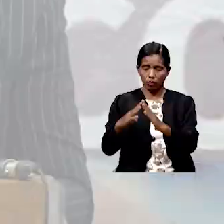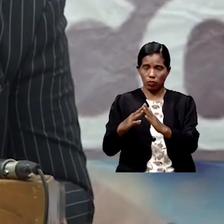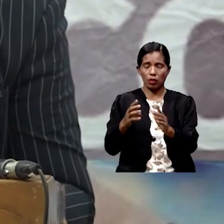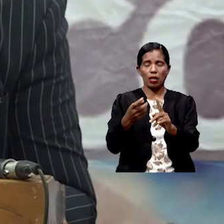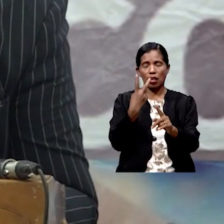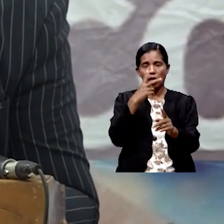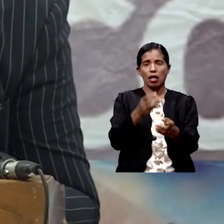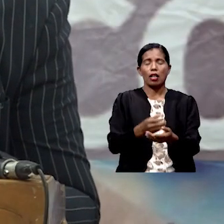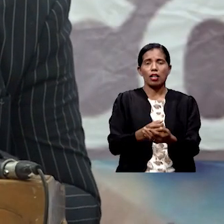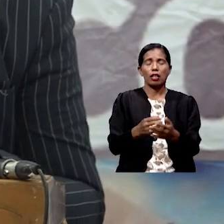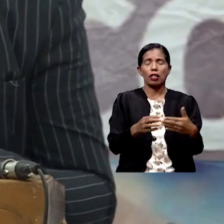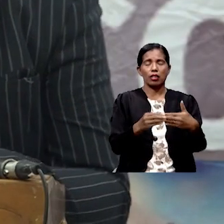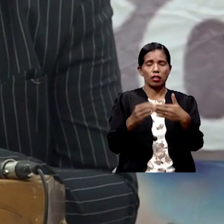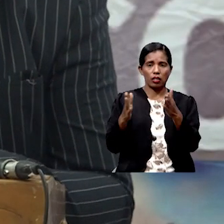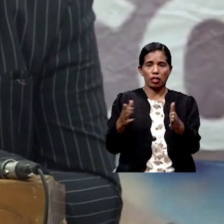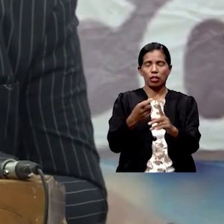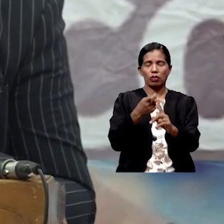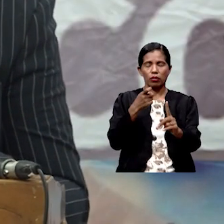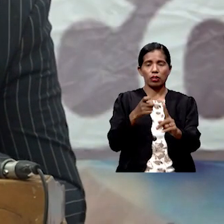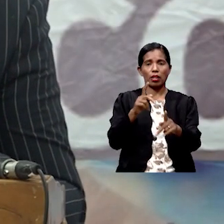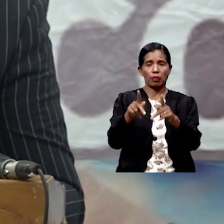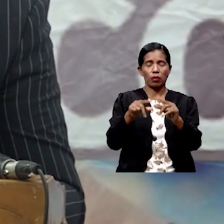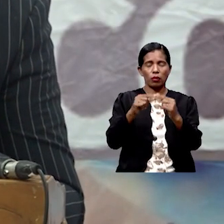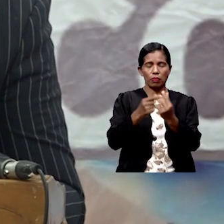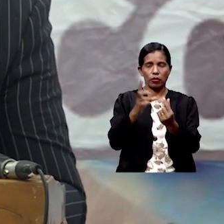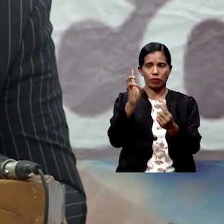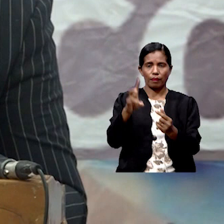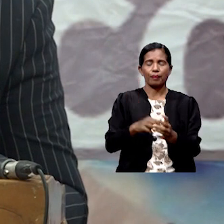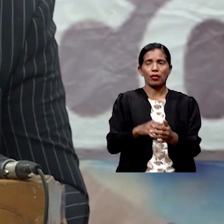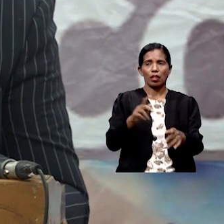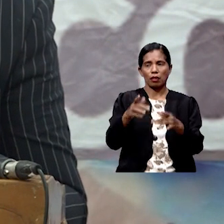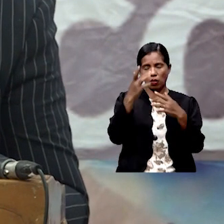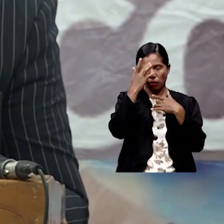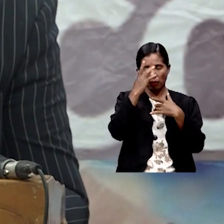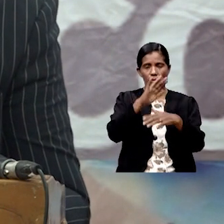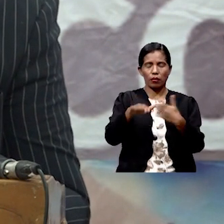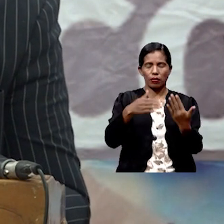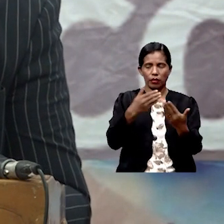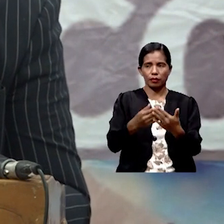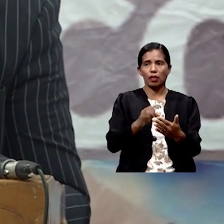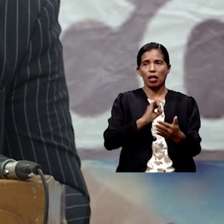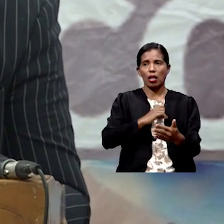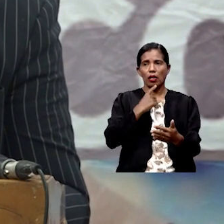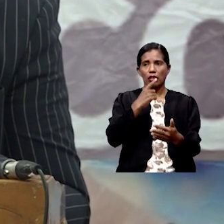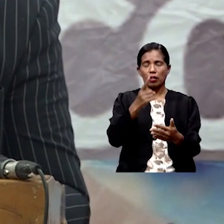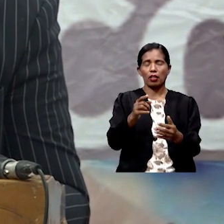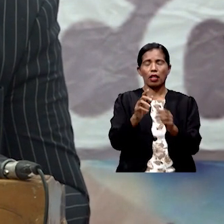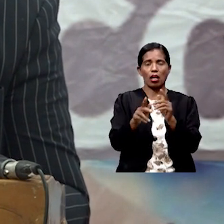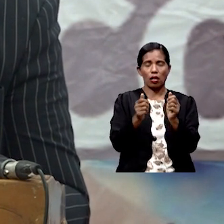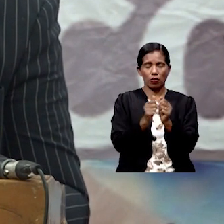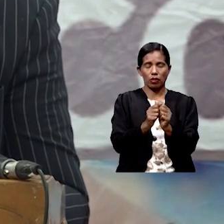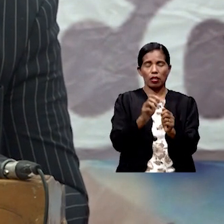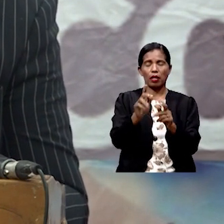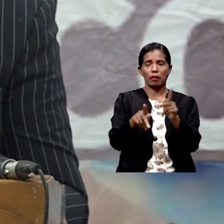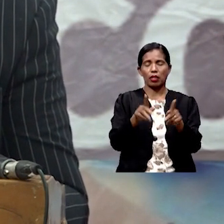ini ne. Pasien positif sira ne. Pasien positif hirak ne agora ada dan sira halo auto isolamento. Hanesa wing hau dia kata naing sia ma agora ada dan